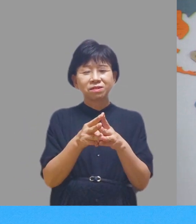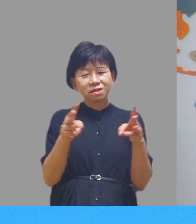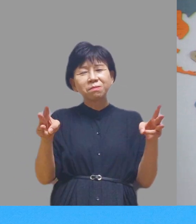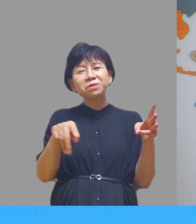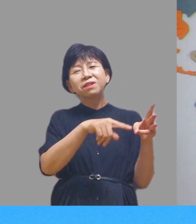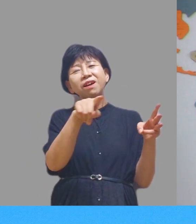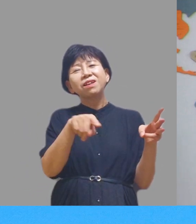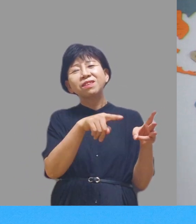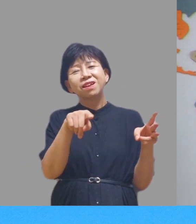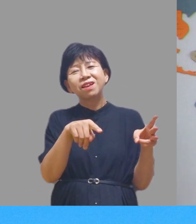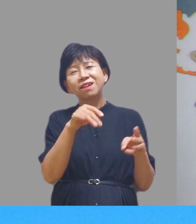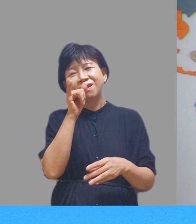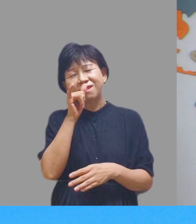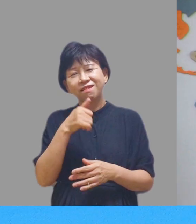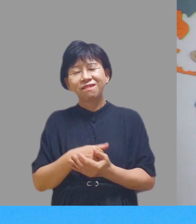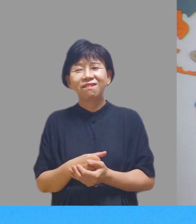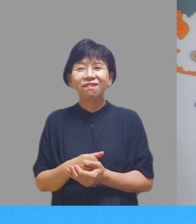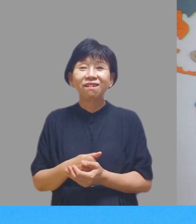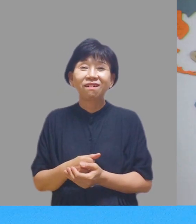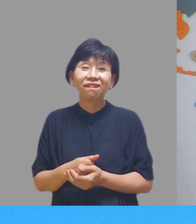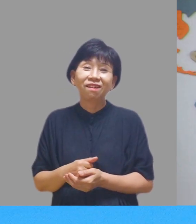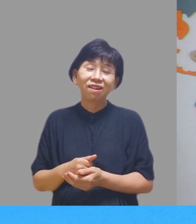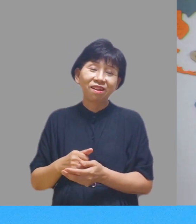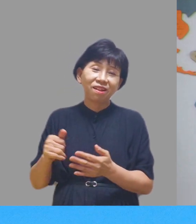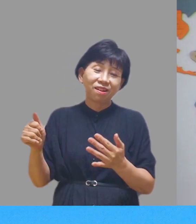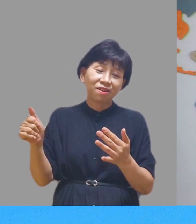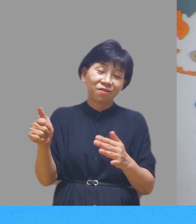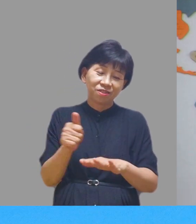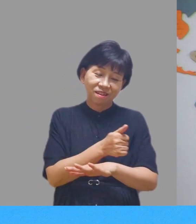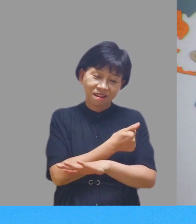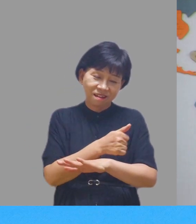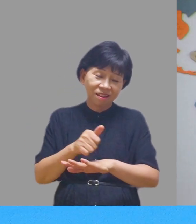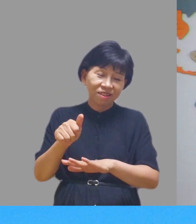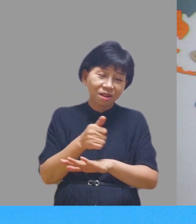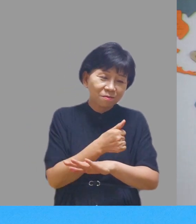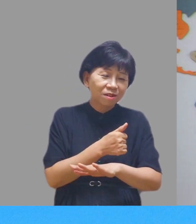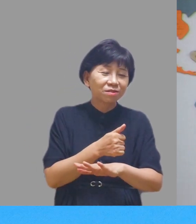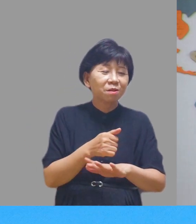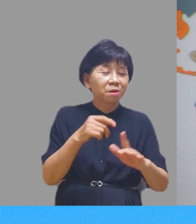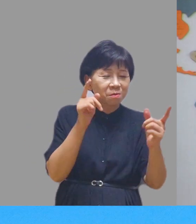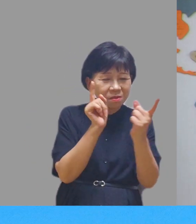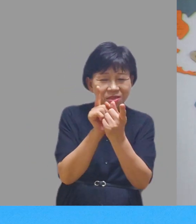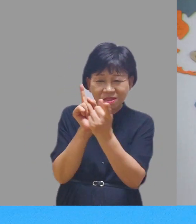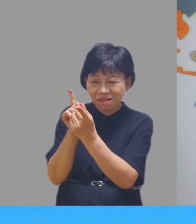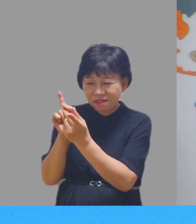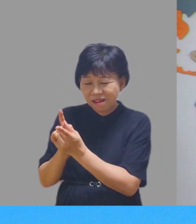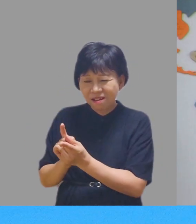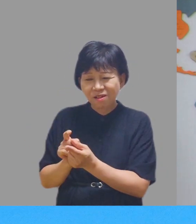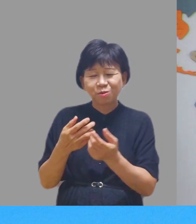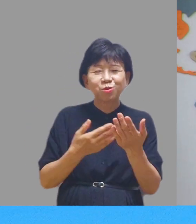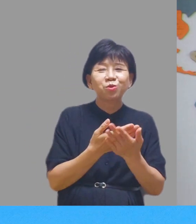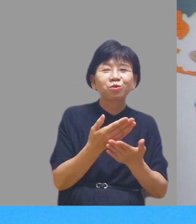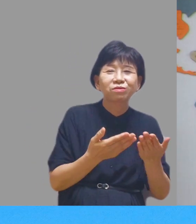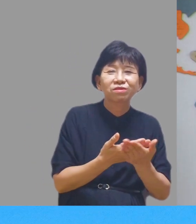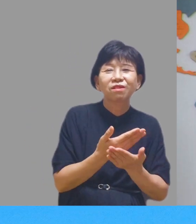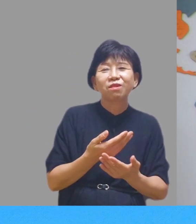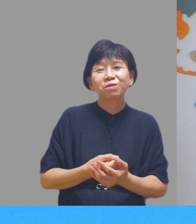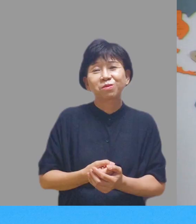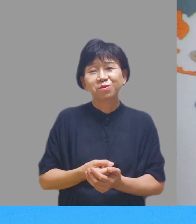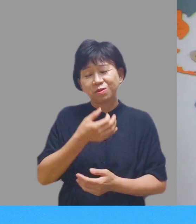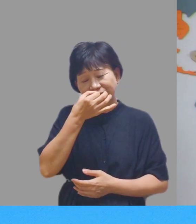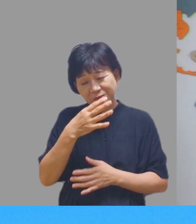거죠. 오며 가며 우리 성도들을 함께 만나서 교제할 수 있고, 힘든 분들이 있으면